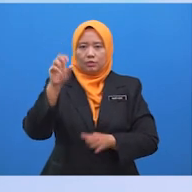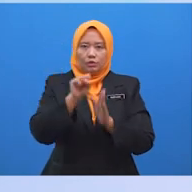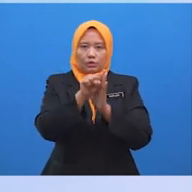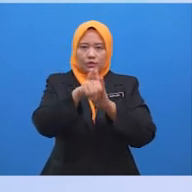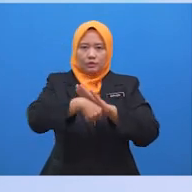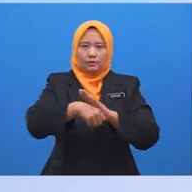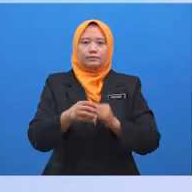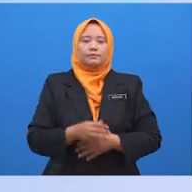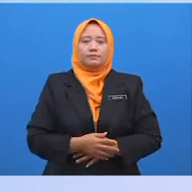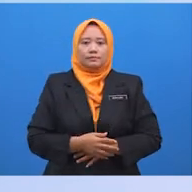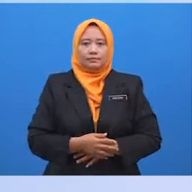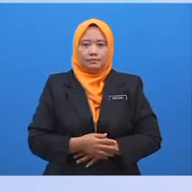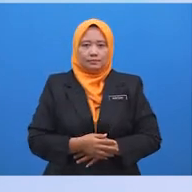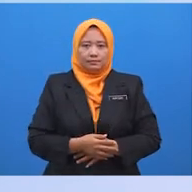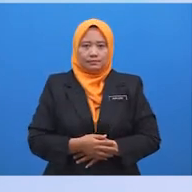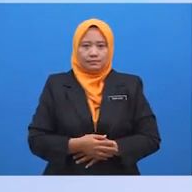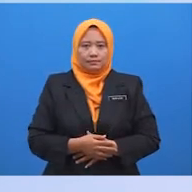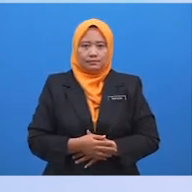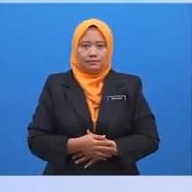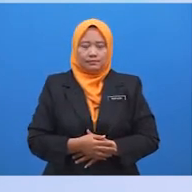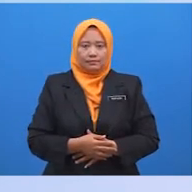kecerunan graf yang diperolehi.